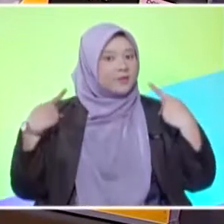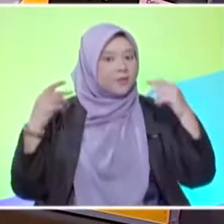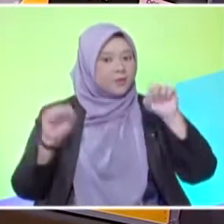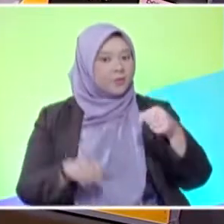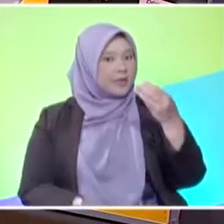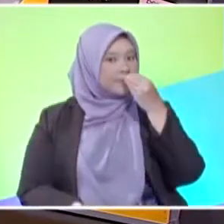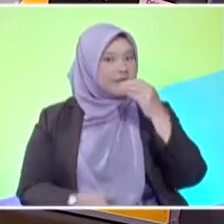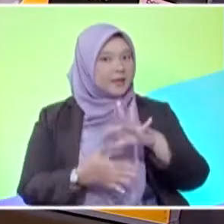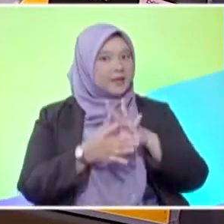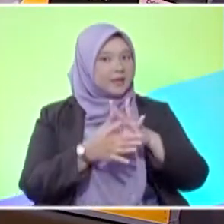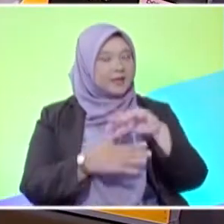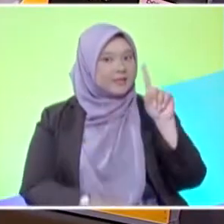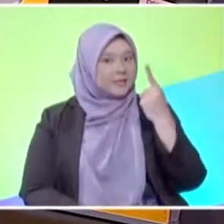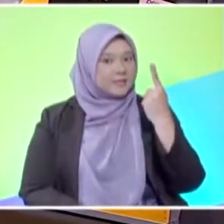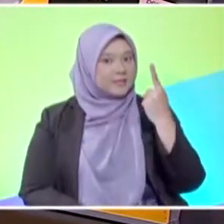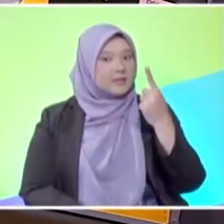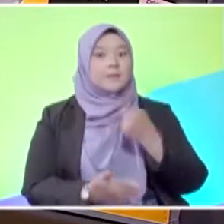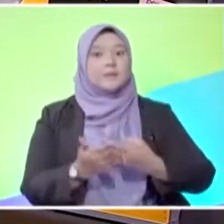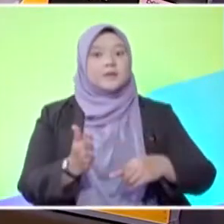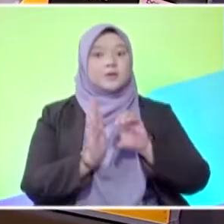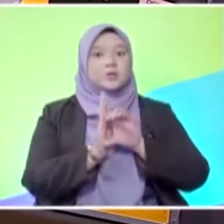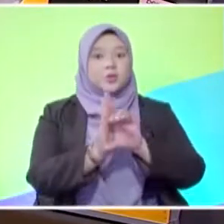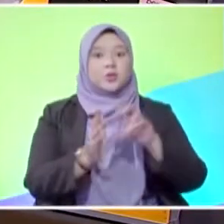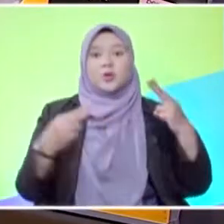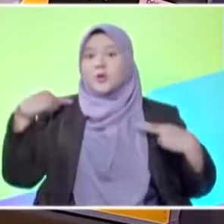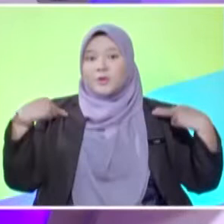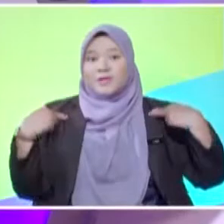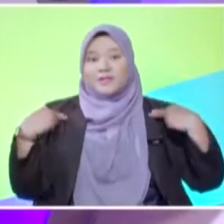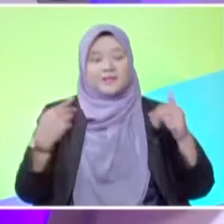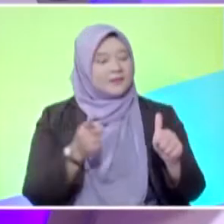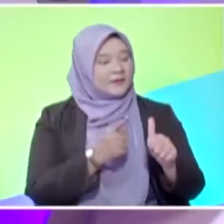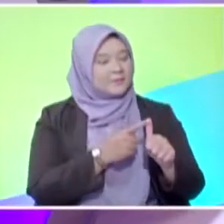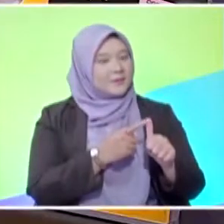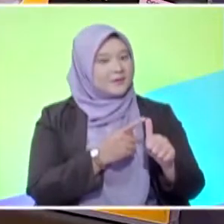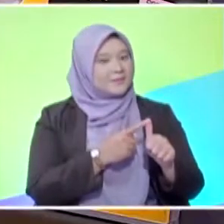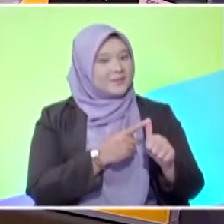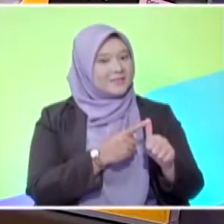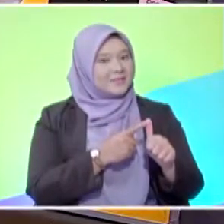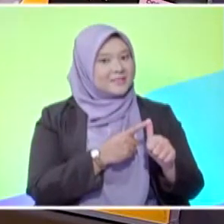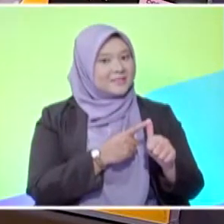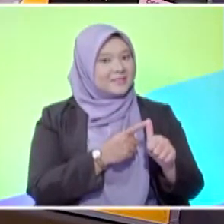terpandai yang kedua dari kata kepala cekgu harimaunya semuanya